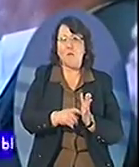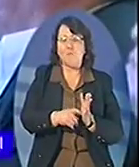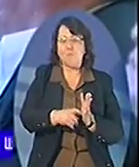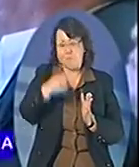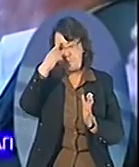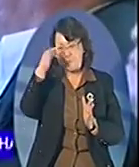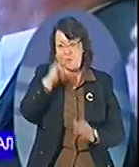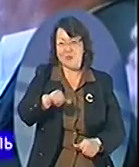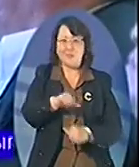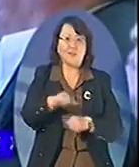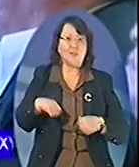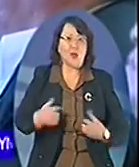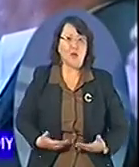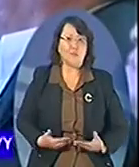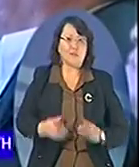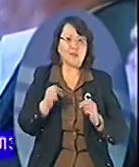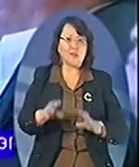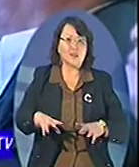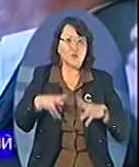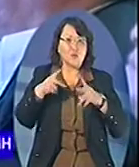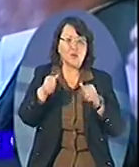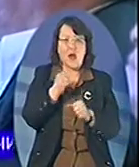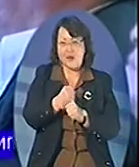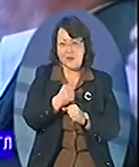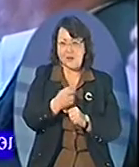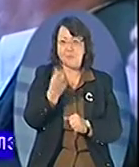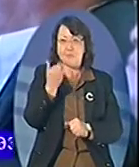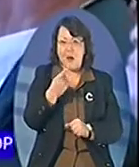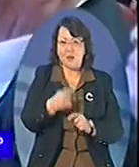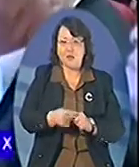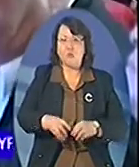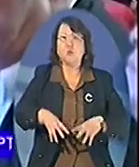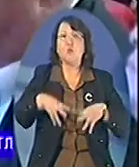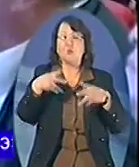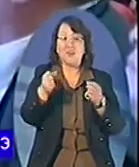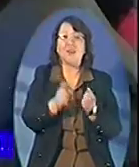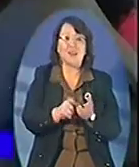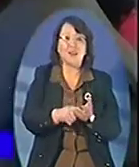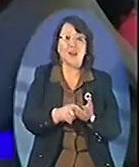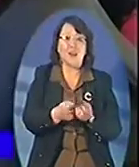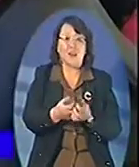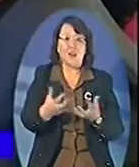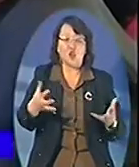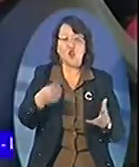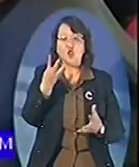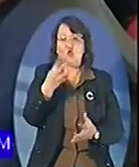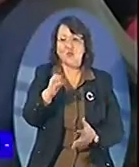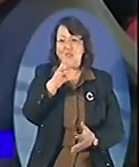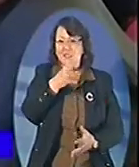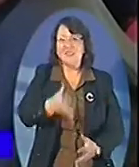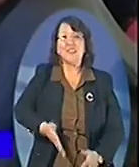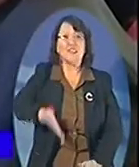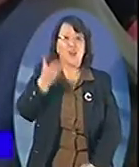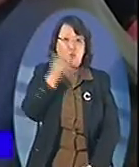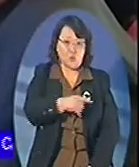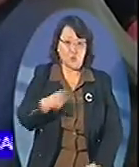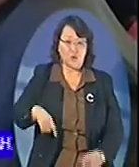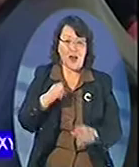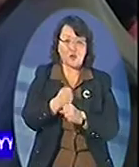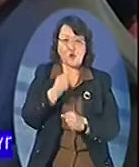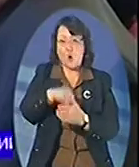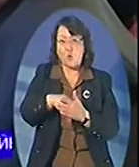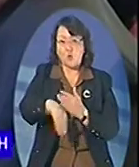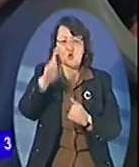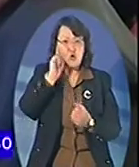түмний ахуй амьдралыг өөдөн татах нэг арга нь ажлын байр бий болгох явдлыг засгийн газар үзэж байна. 40-с дээш насныхныг ажлын байртаа болоход